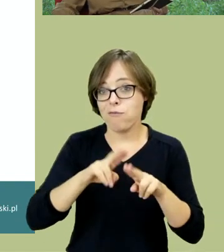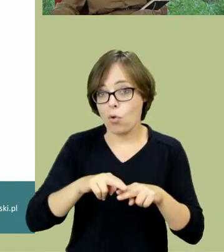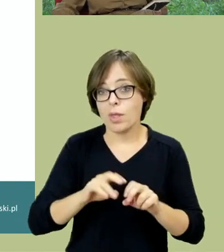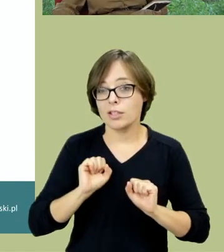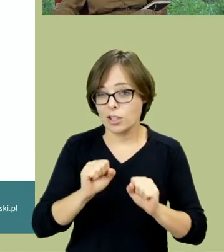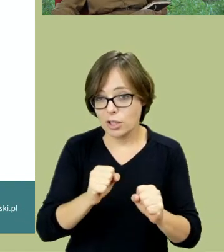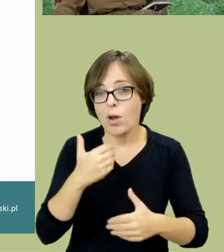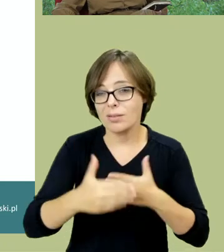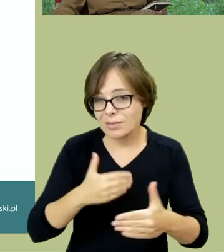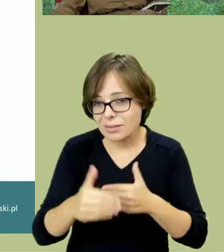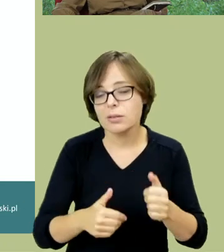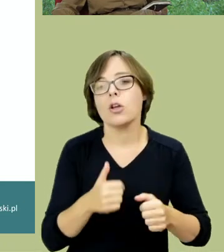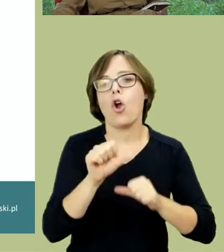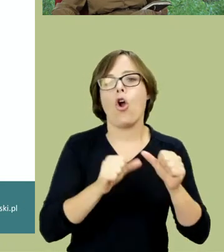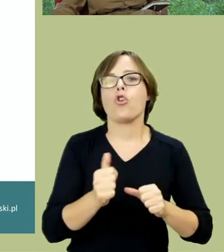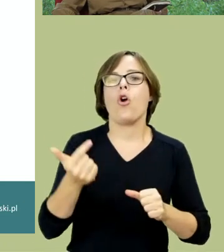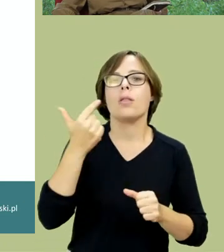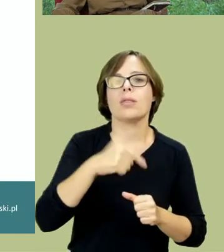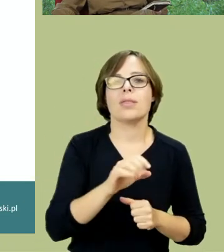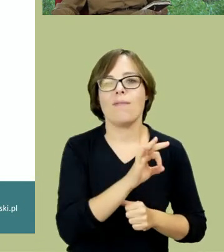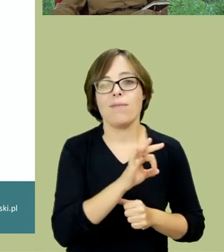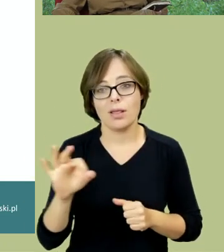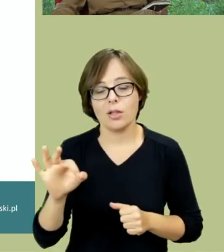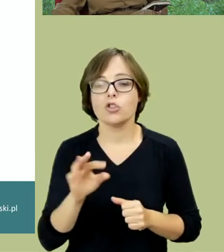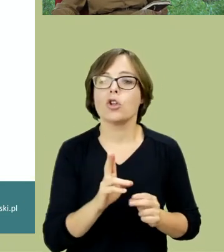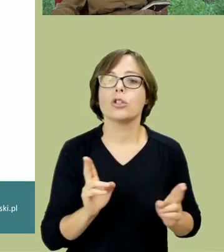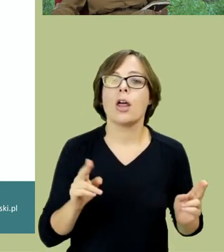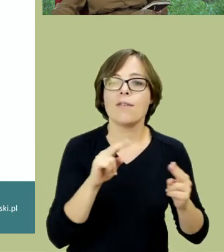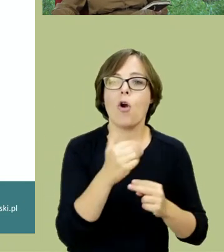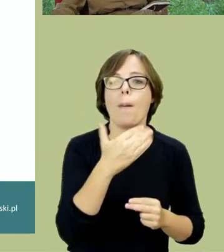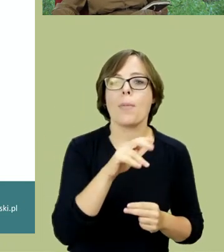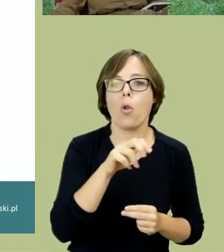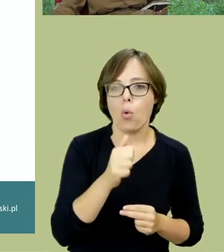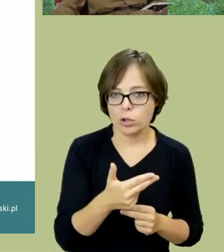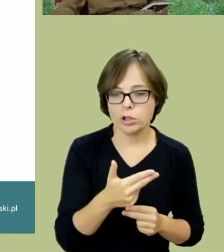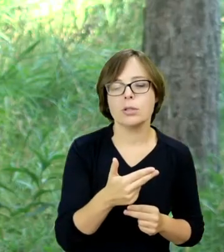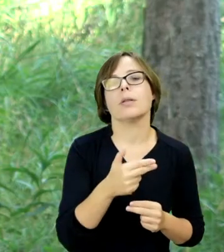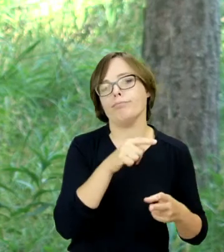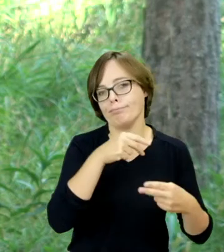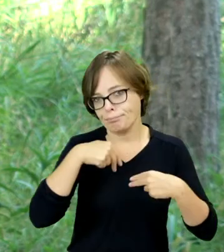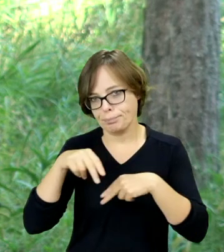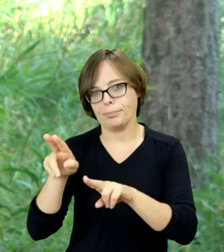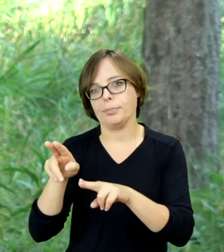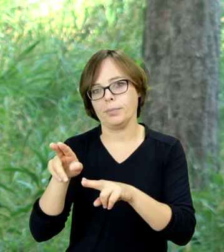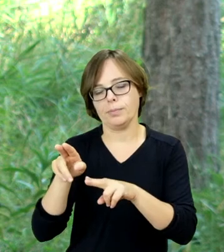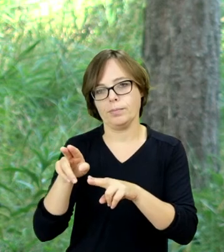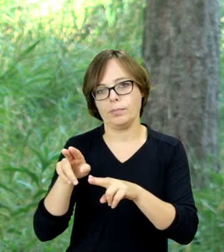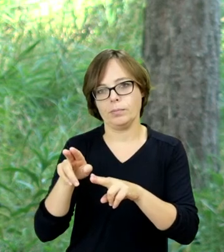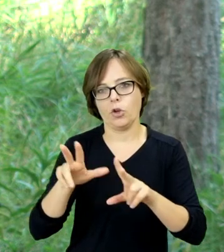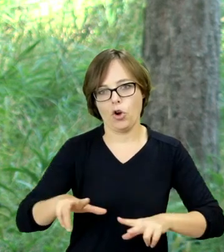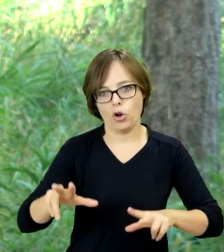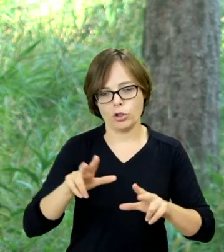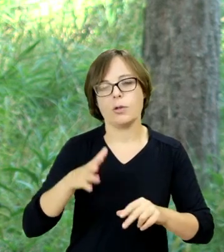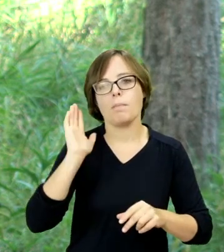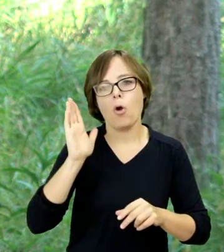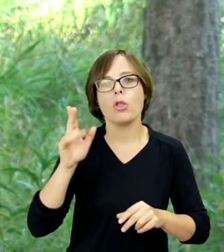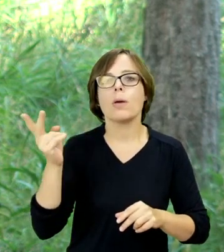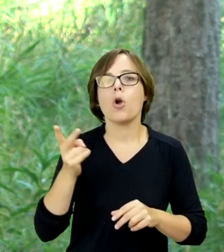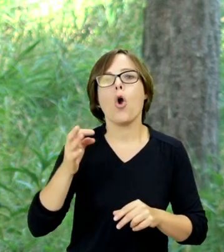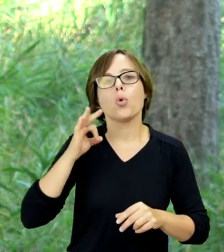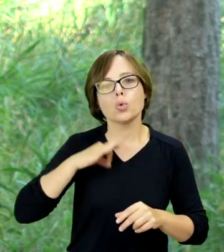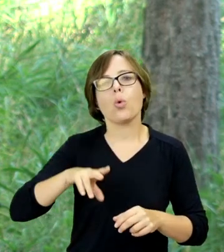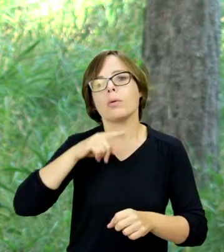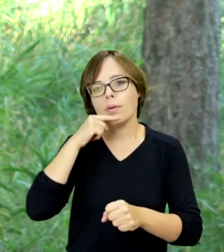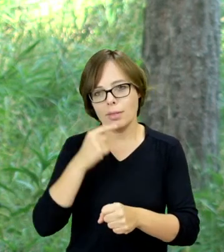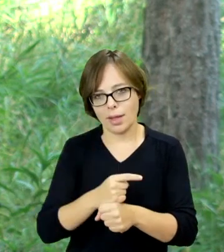w 2000 roku dworek Milusin został odzyskany, no i decyzją córek, decyzją